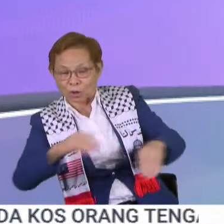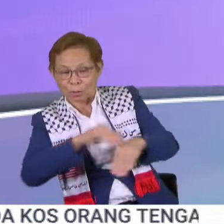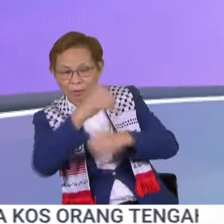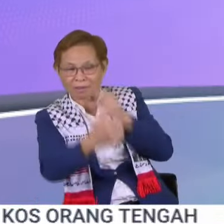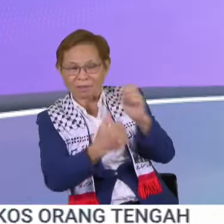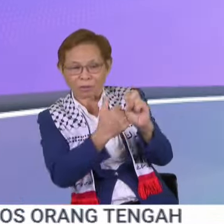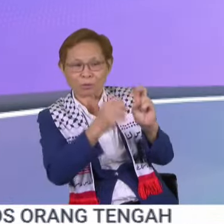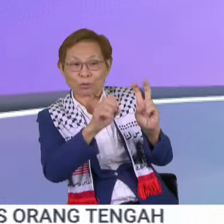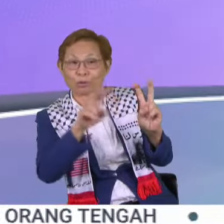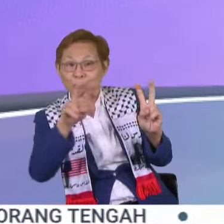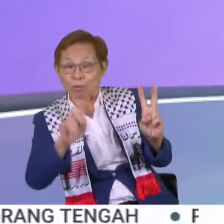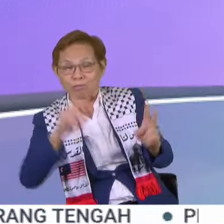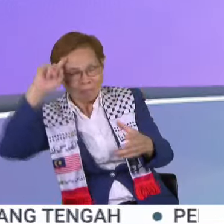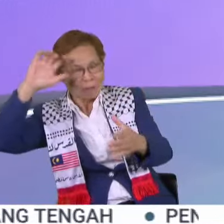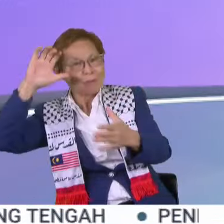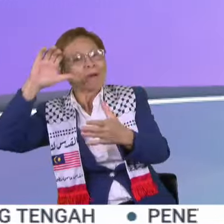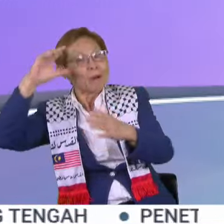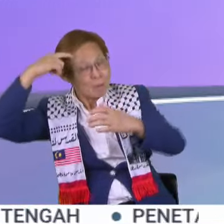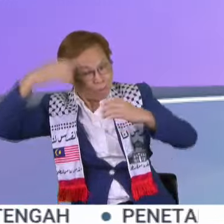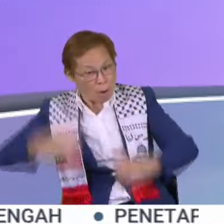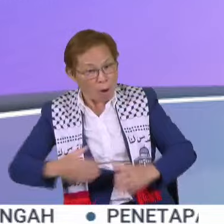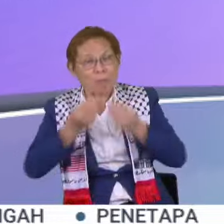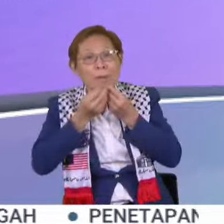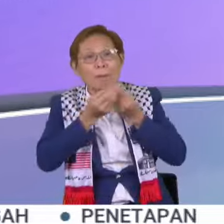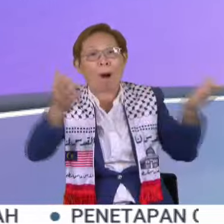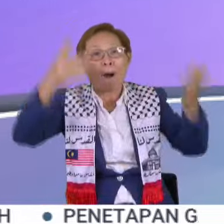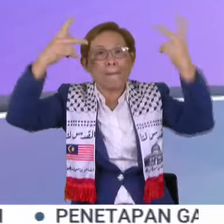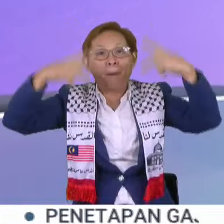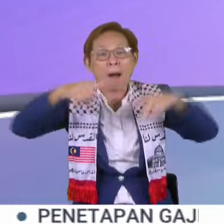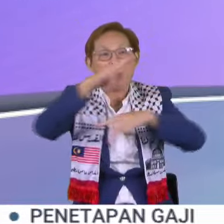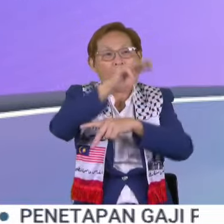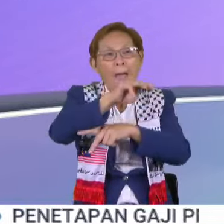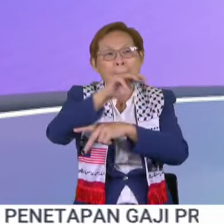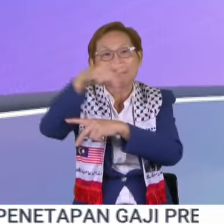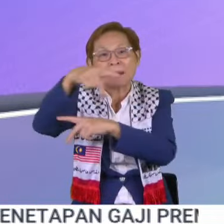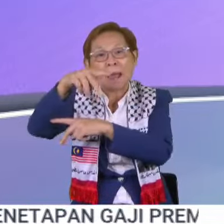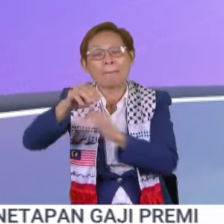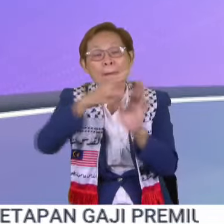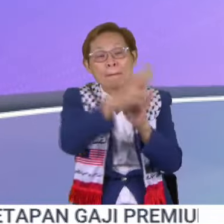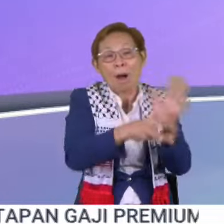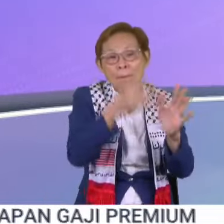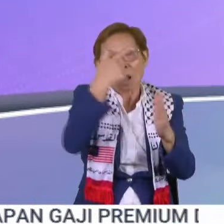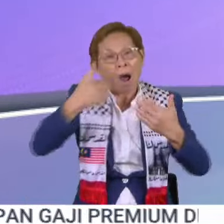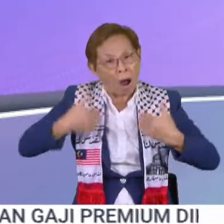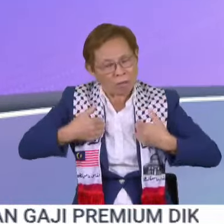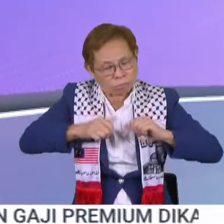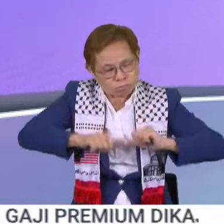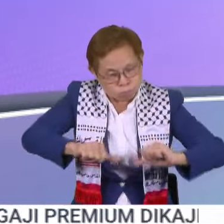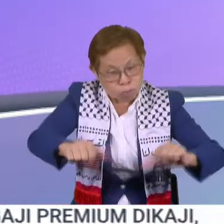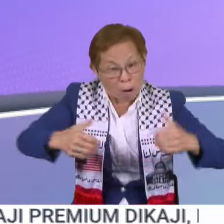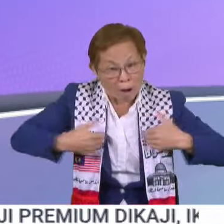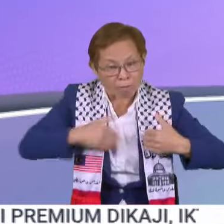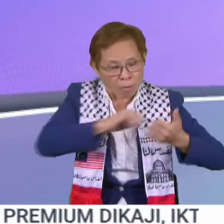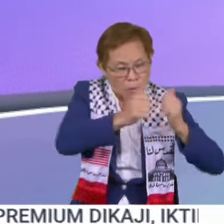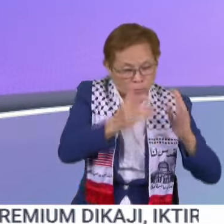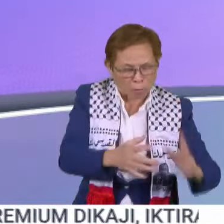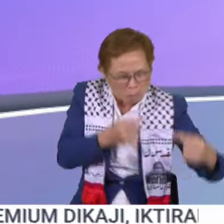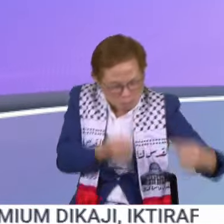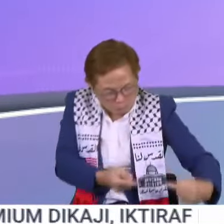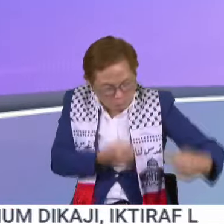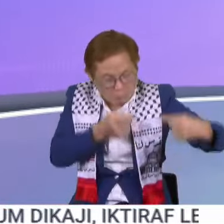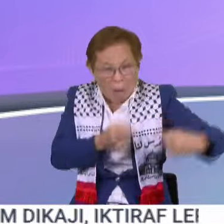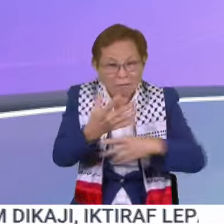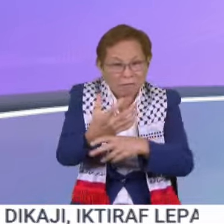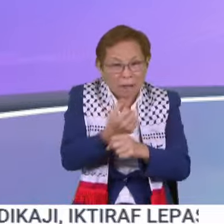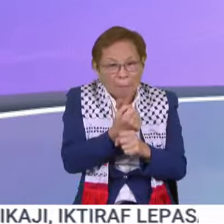tahun 2020. Keyakinan ini disuarakan Presiden MPM Datuk Seri Megati Shariman kerana masih terdapat atlet-atlet yang sedang berjuang